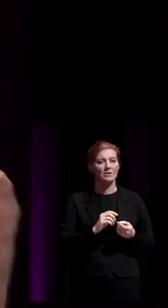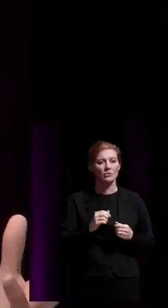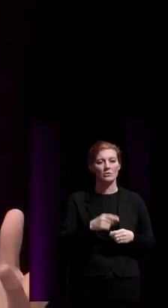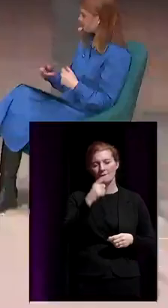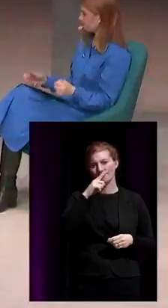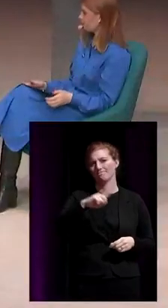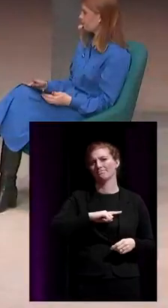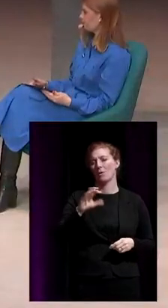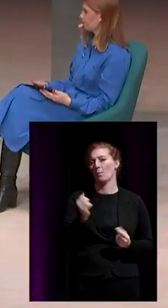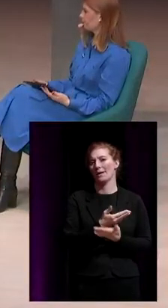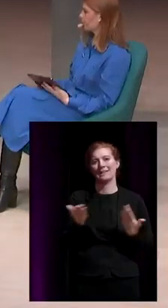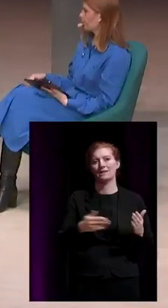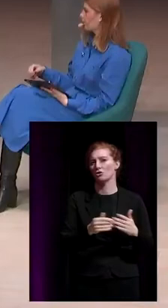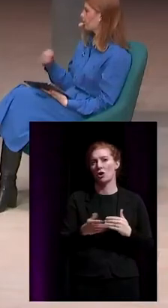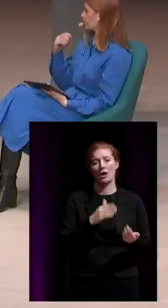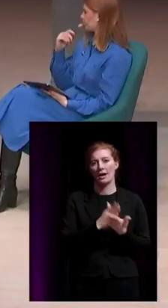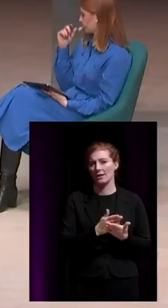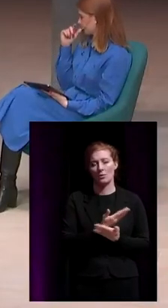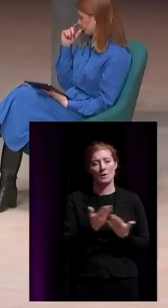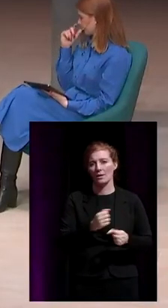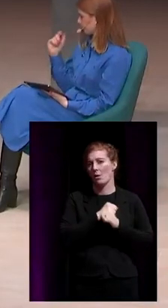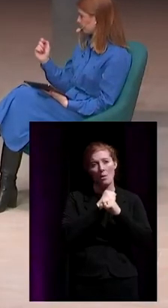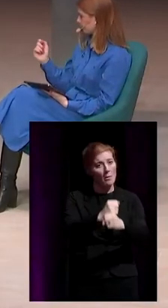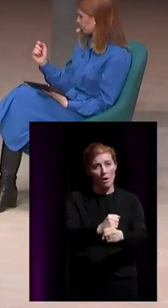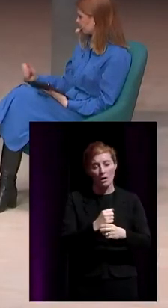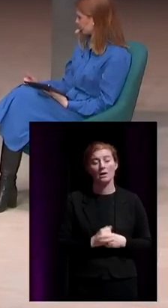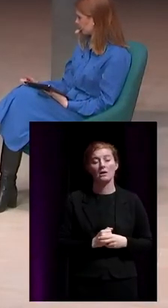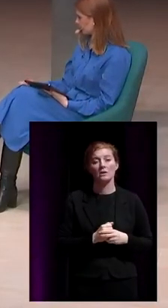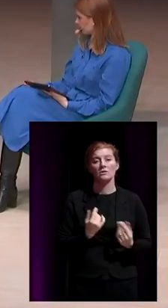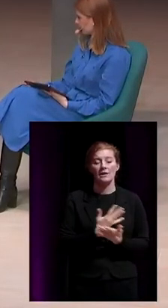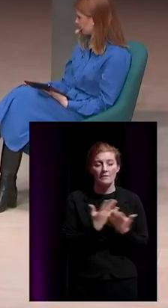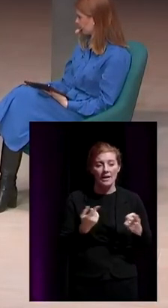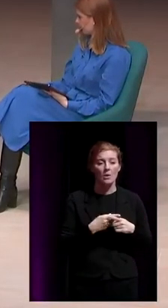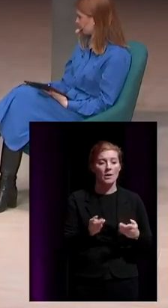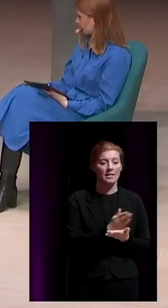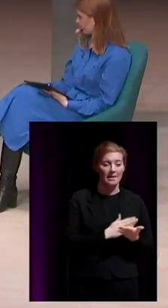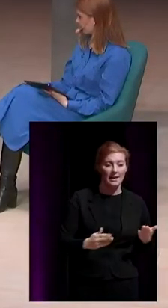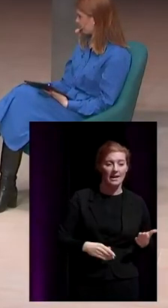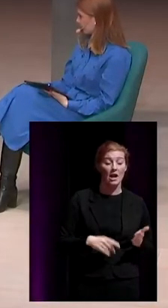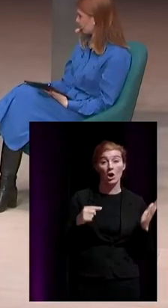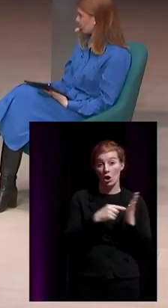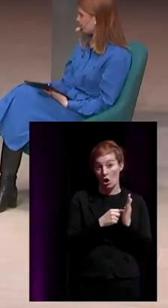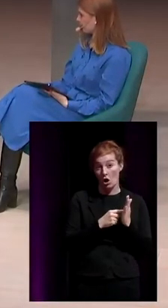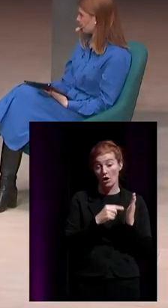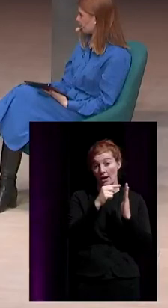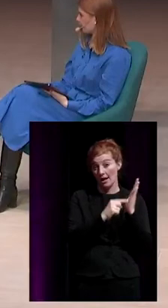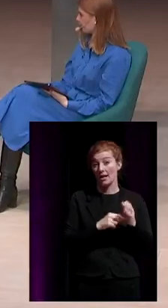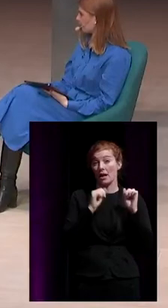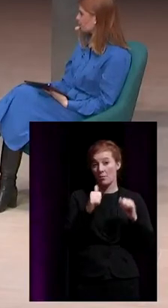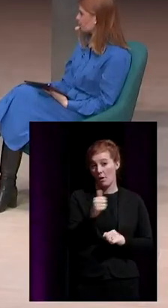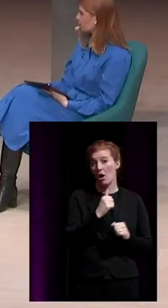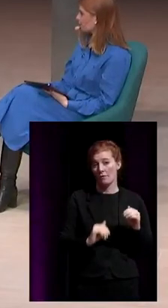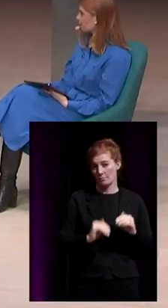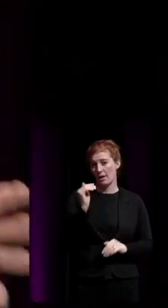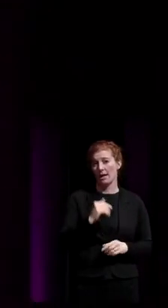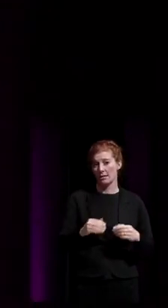kommer inte undan med det, att inte vara hållbar. Så det är flera olika delar. Alltså lagstiftning, regelverk som behöver skärpas. Vi behöver se, och